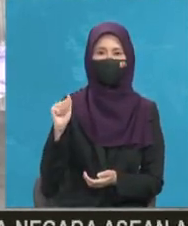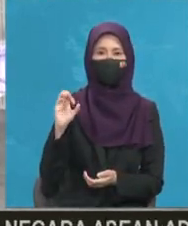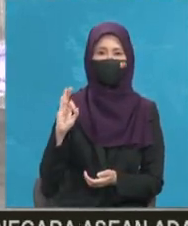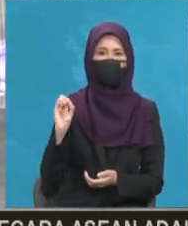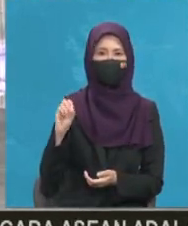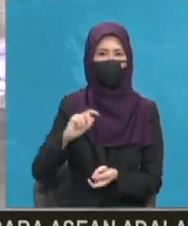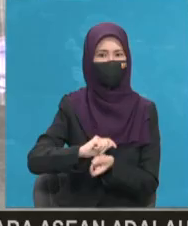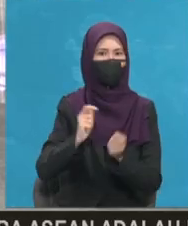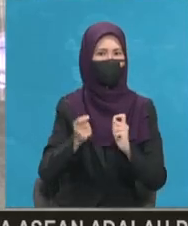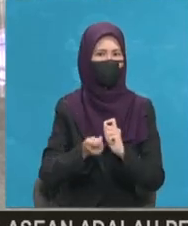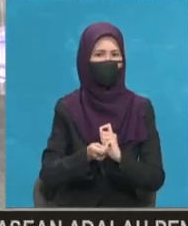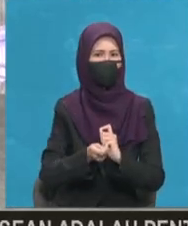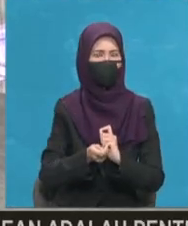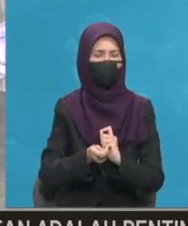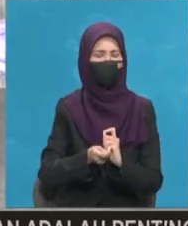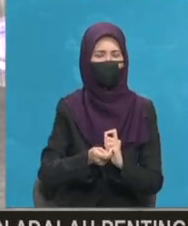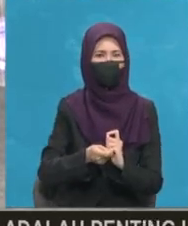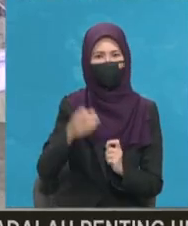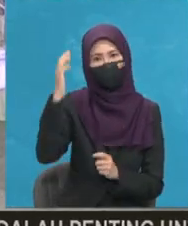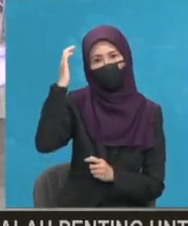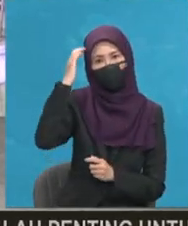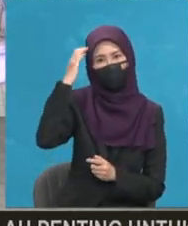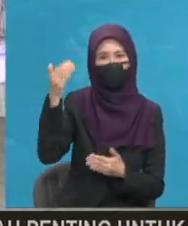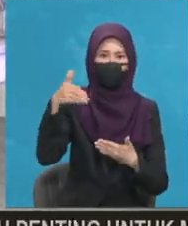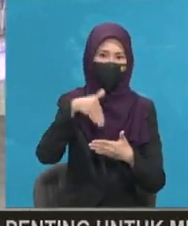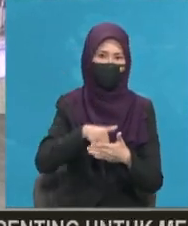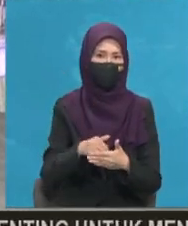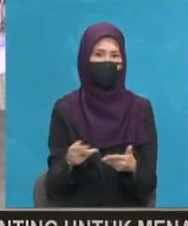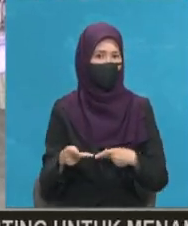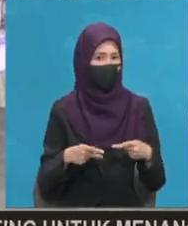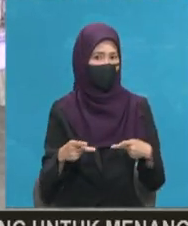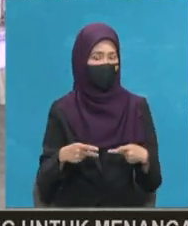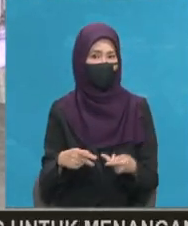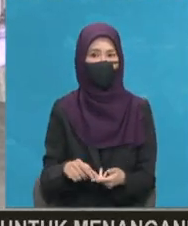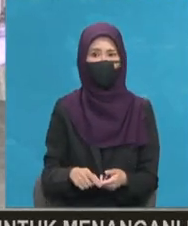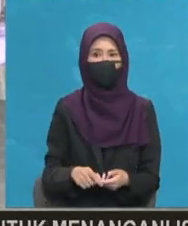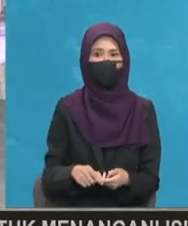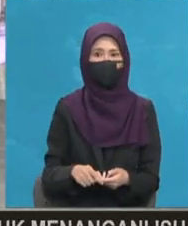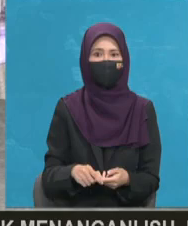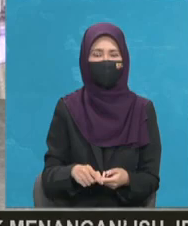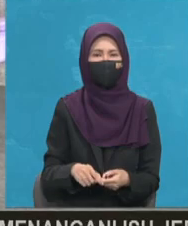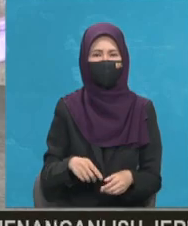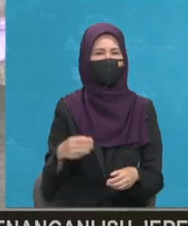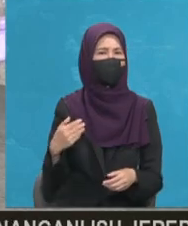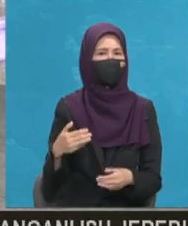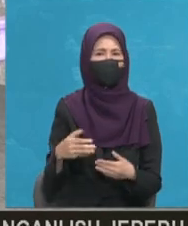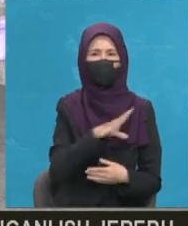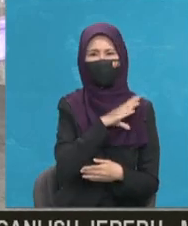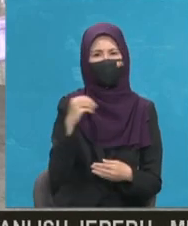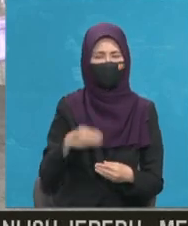bertukar pandangan maklumat dan pengetahuan tapi dan kejuruan teknologi dan amalan-amalan terbaik